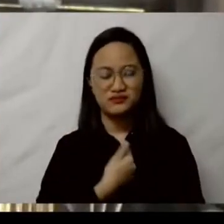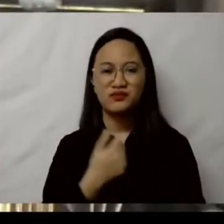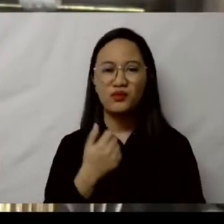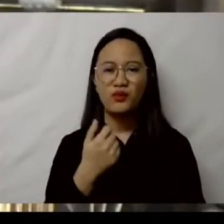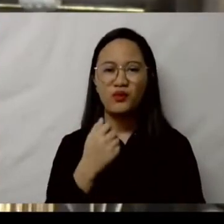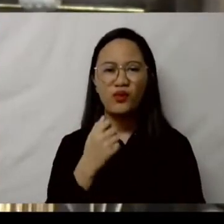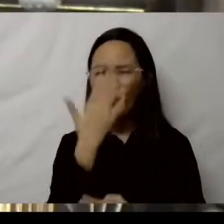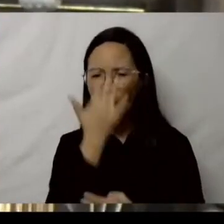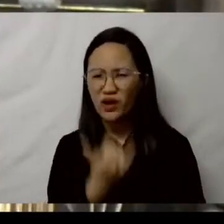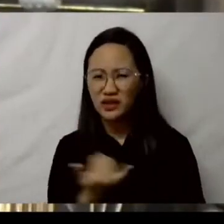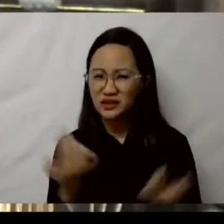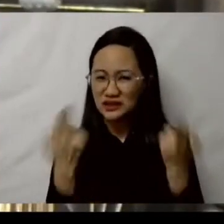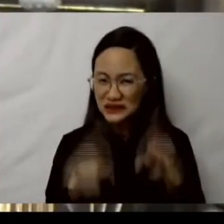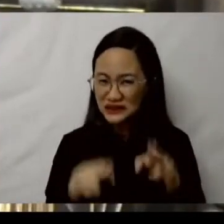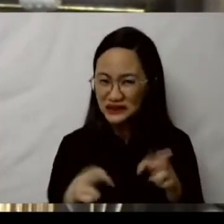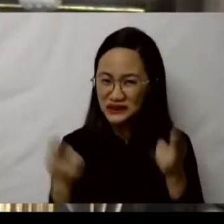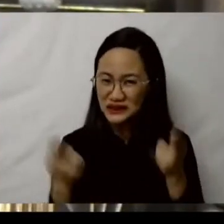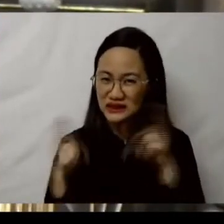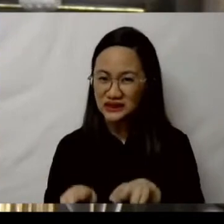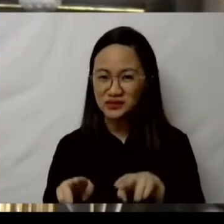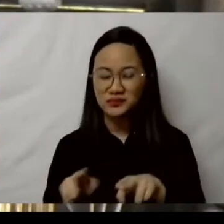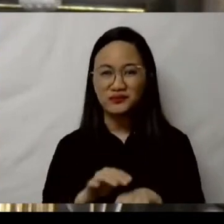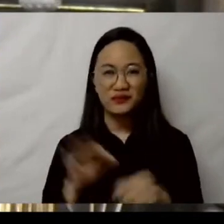this spiritual dimension.